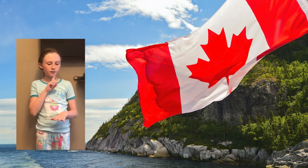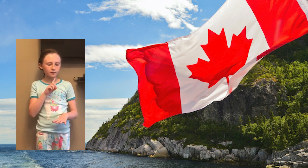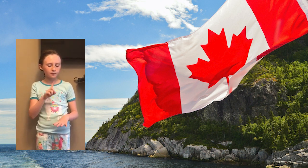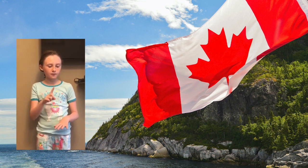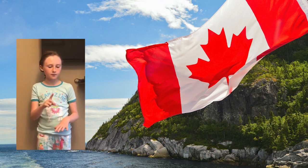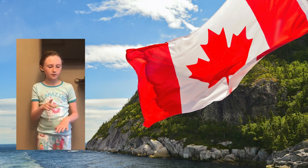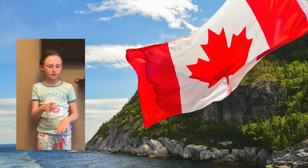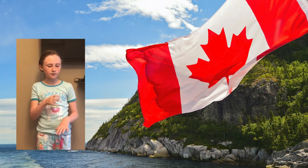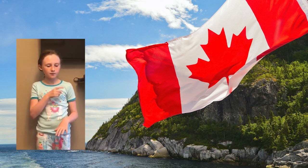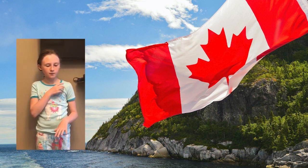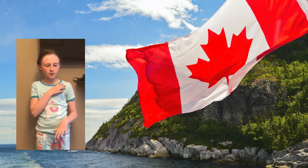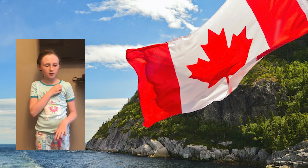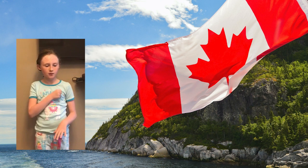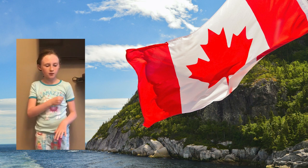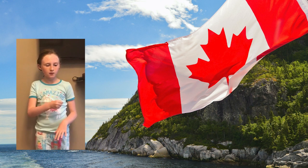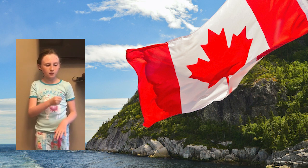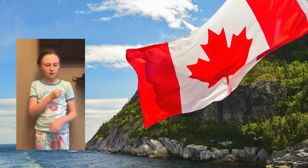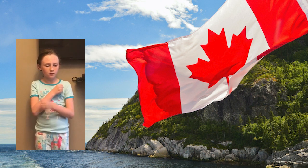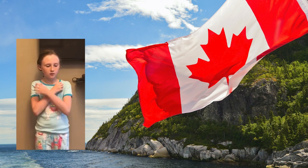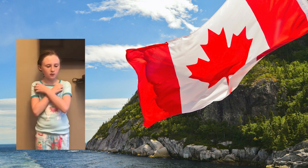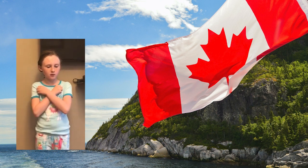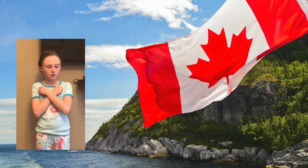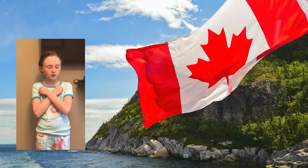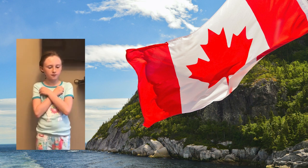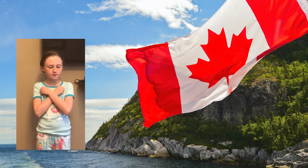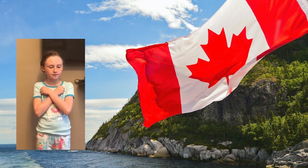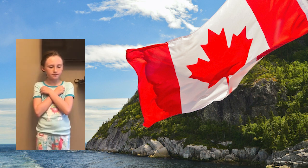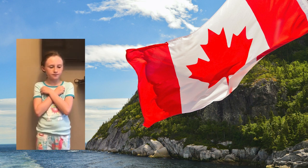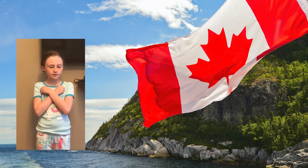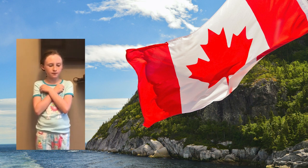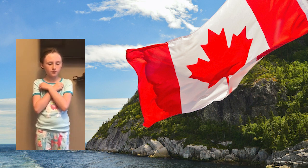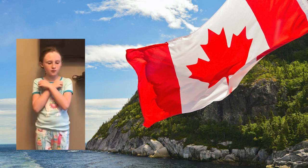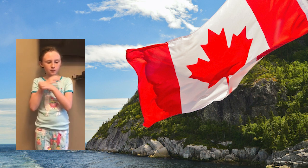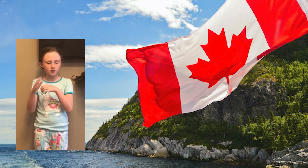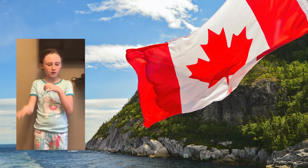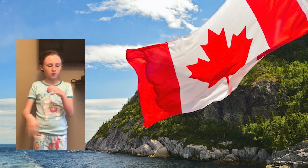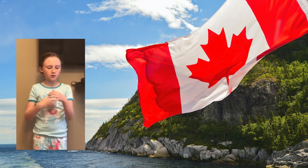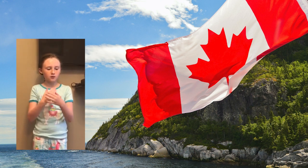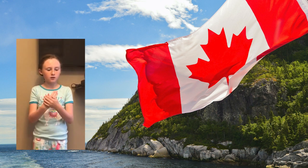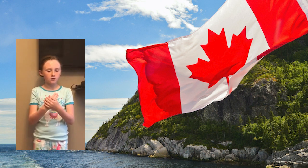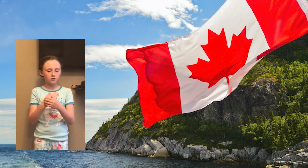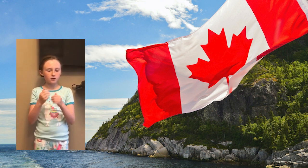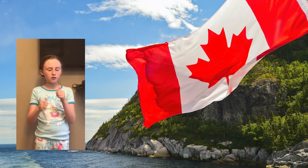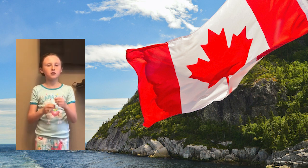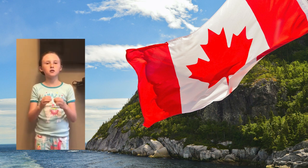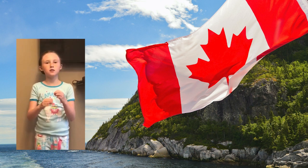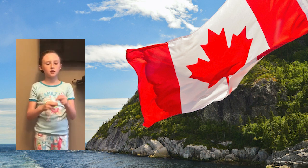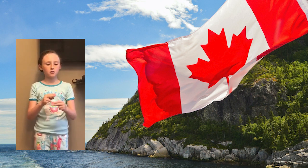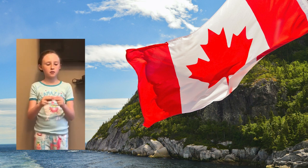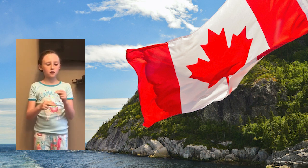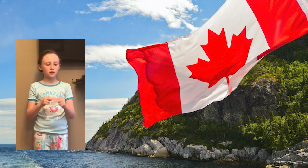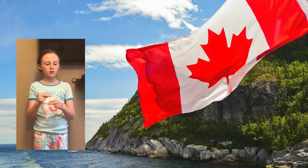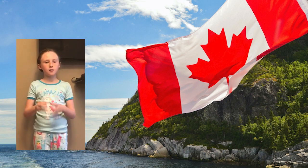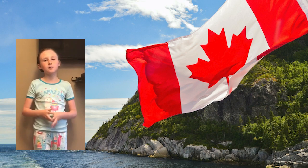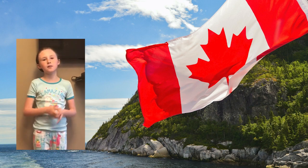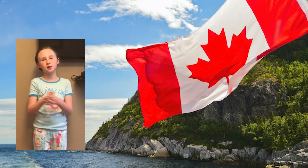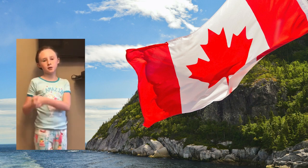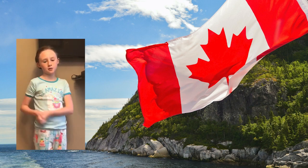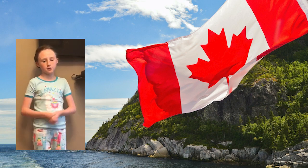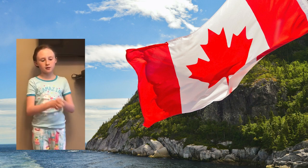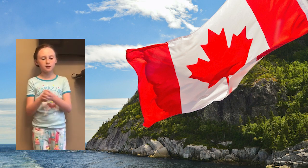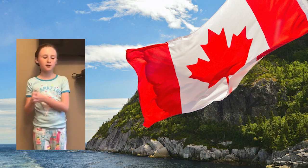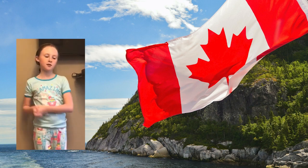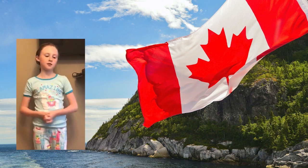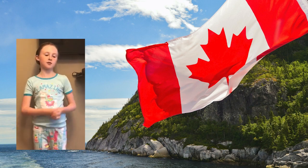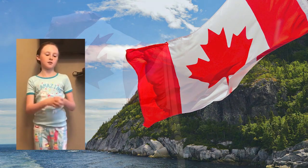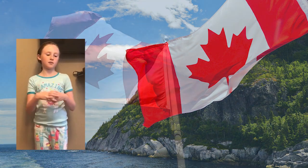aïeux, tant front et sein de fleurs en